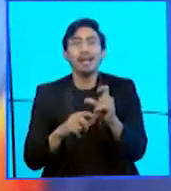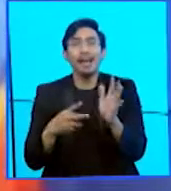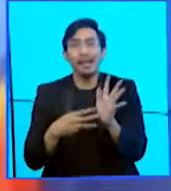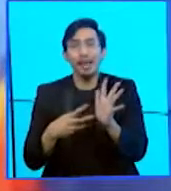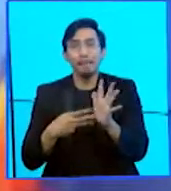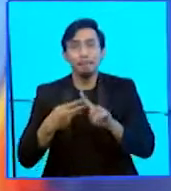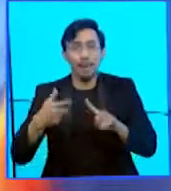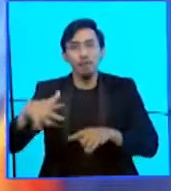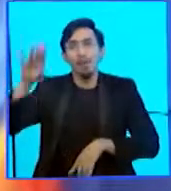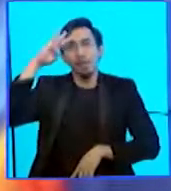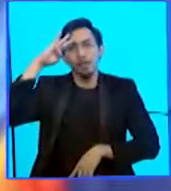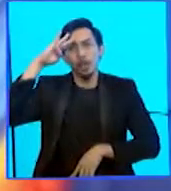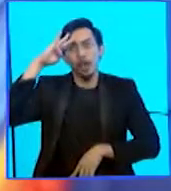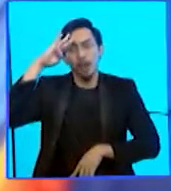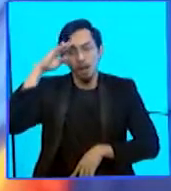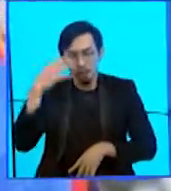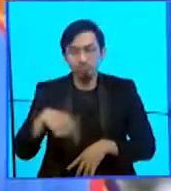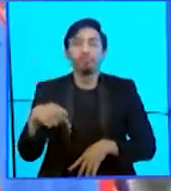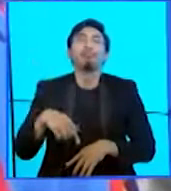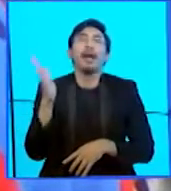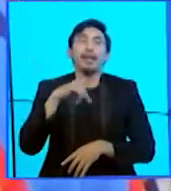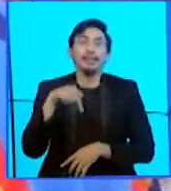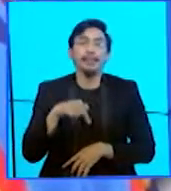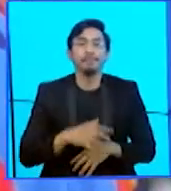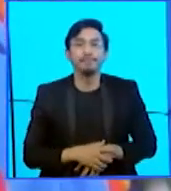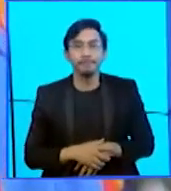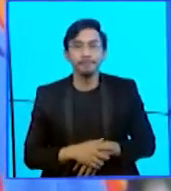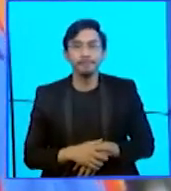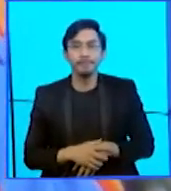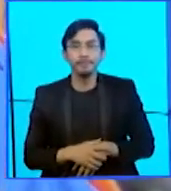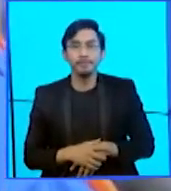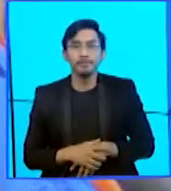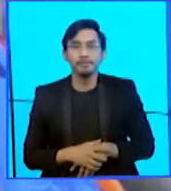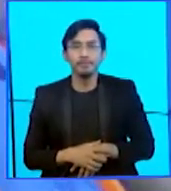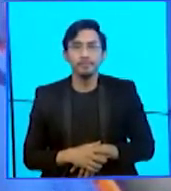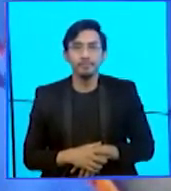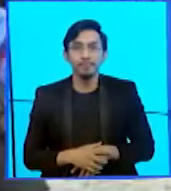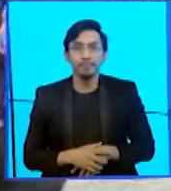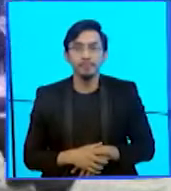PON ke-20 yang digelar hari ini. Terima kasih ya Tuhan Yesus Kristus.